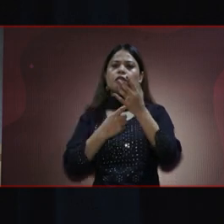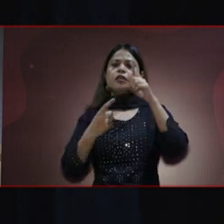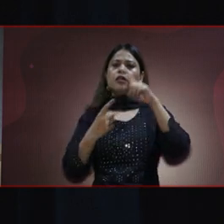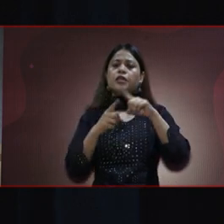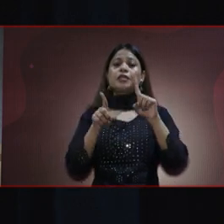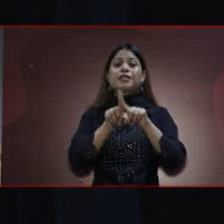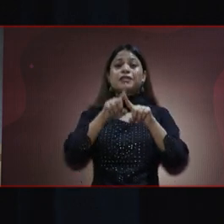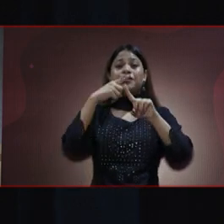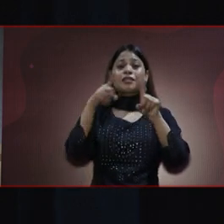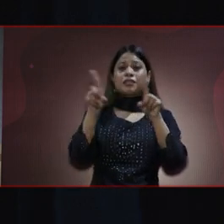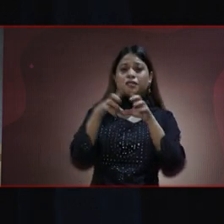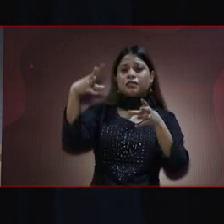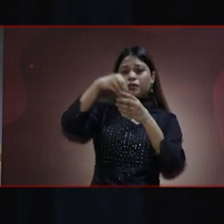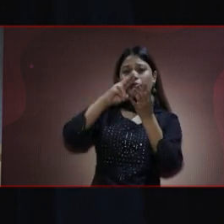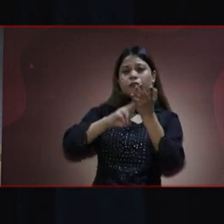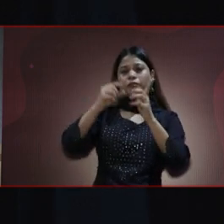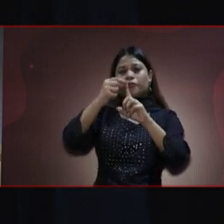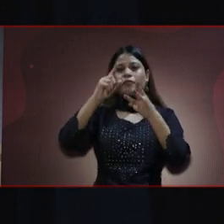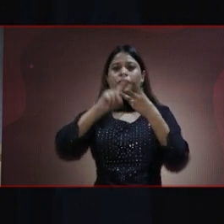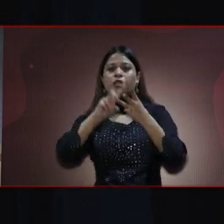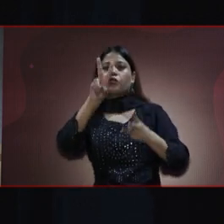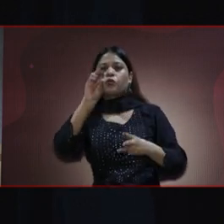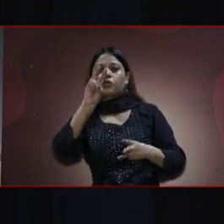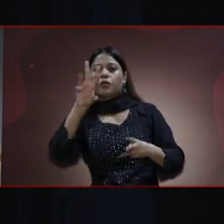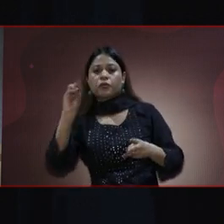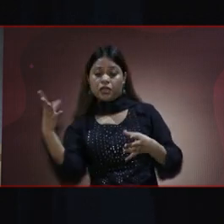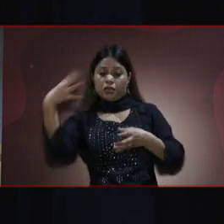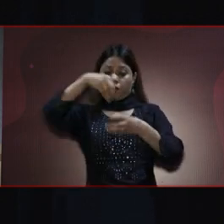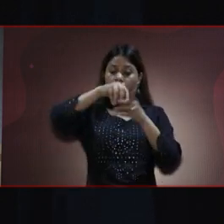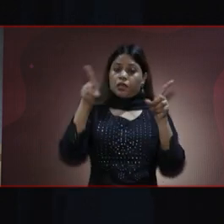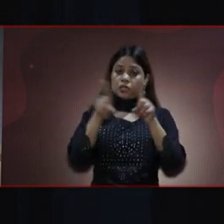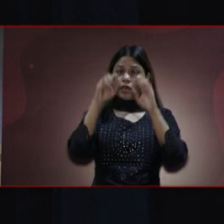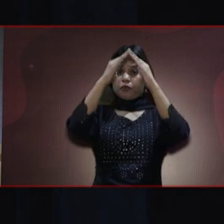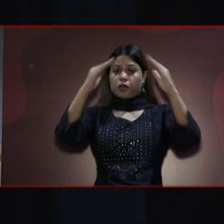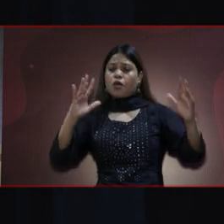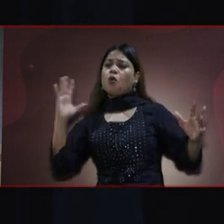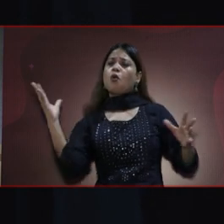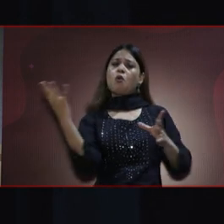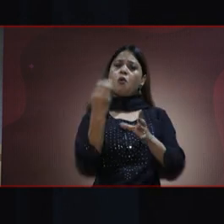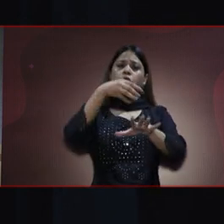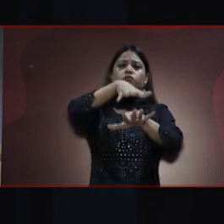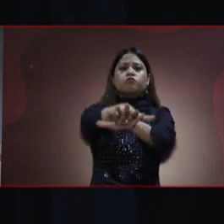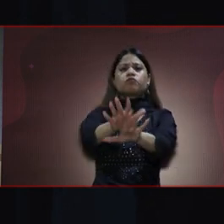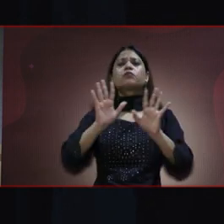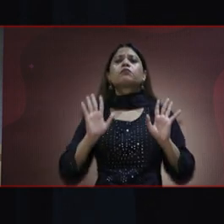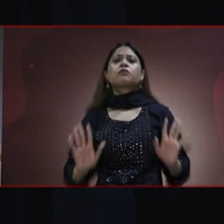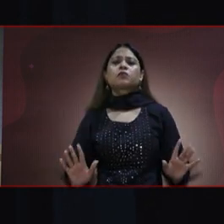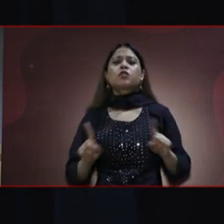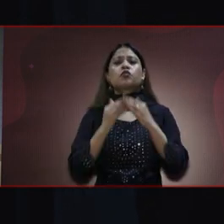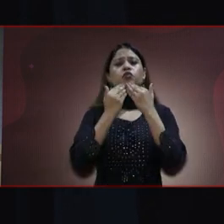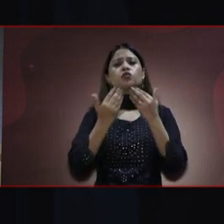नीति 2020 की जो विजन है उसको हर घर तक हम ले जाएं, हर स्कूल तक हम ले जा